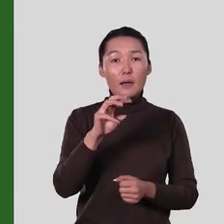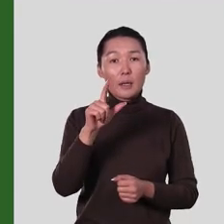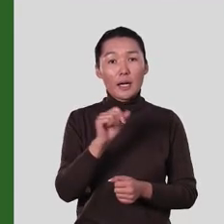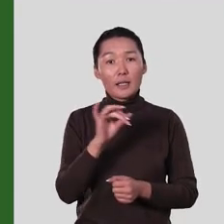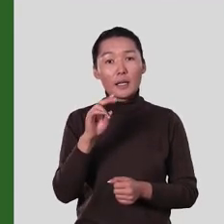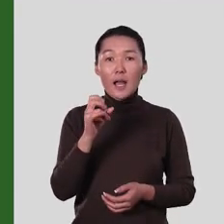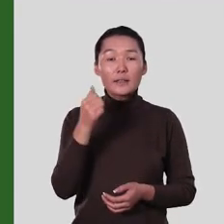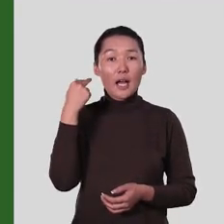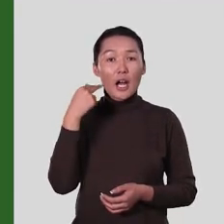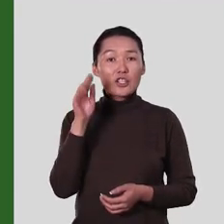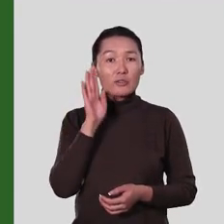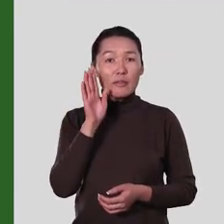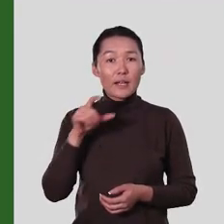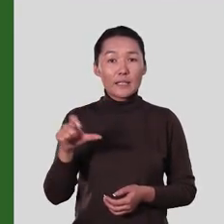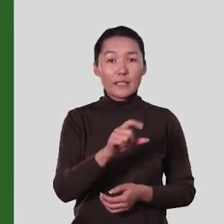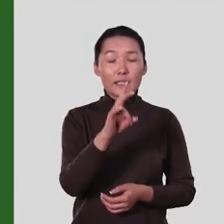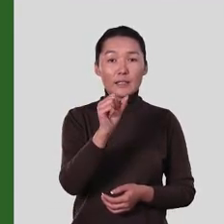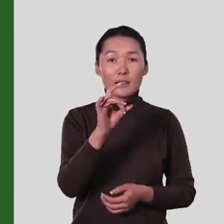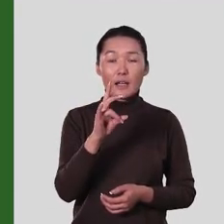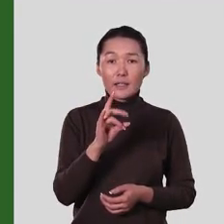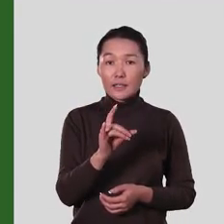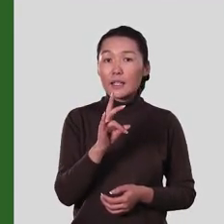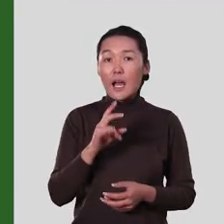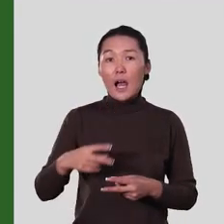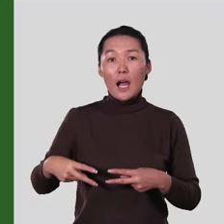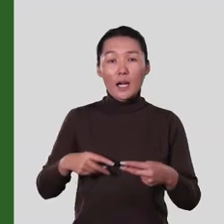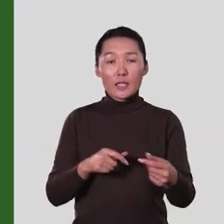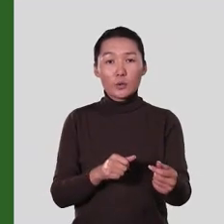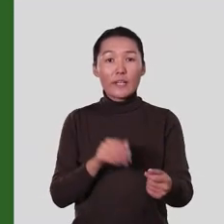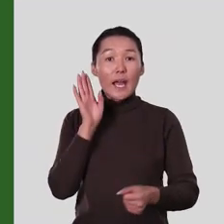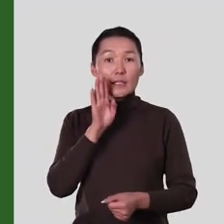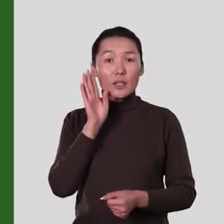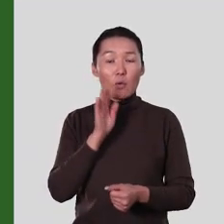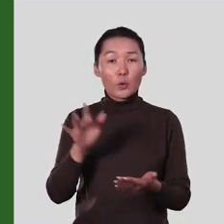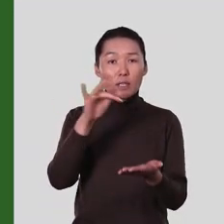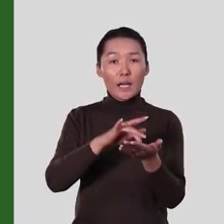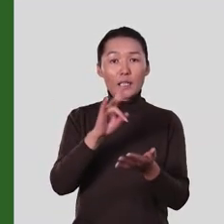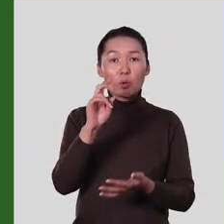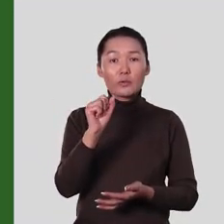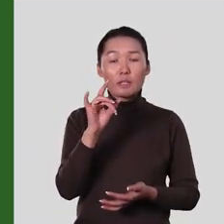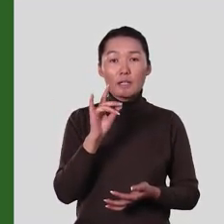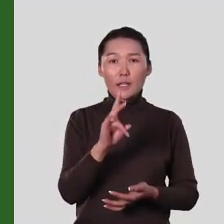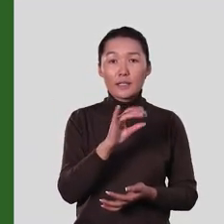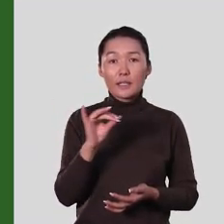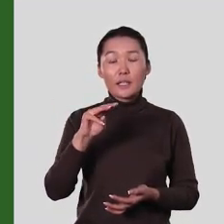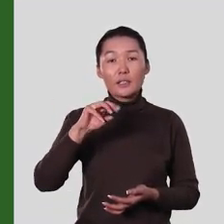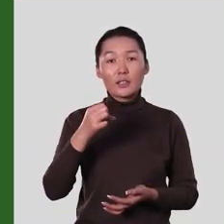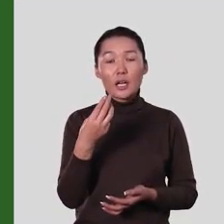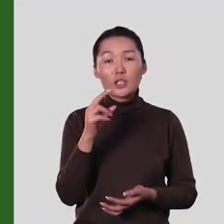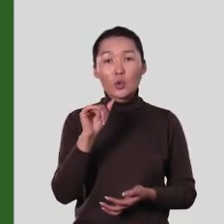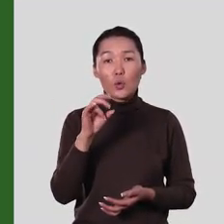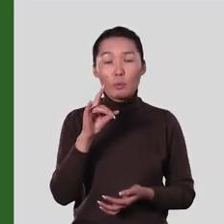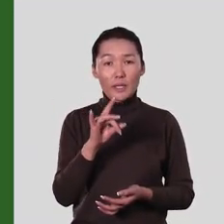На качество воды реки Нарын оказывают влияние сточные воды городов Нарын и Ташкумыр и